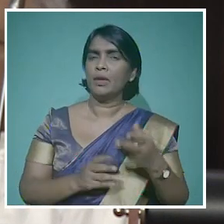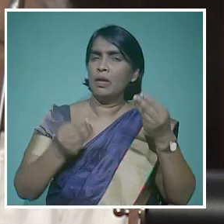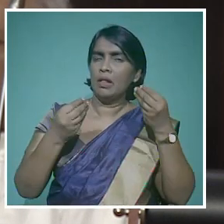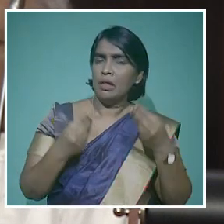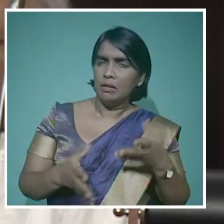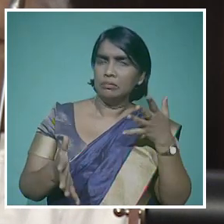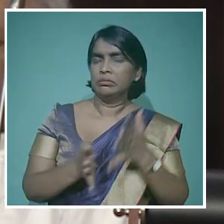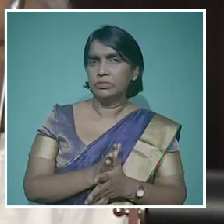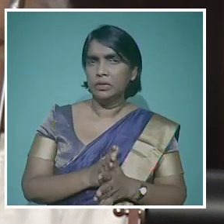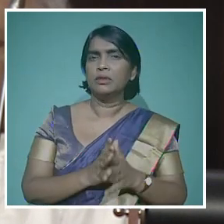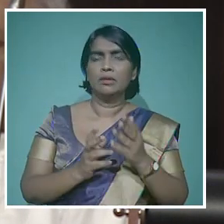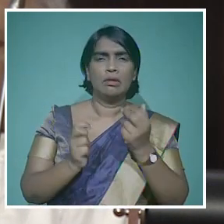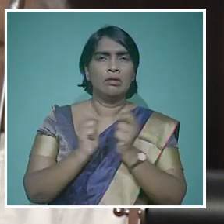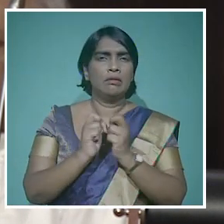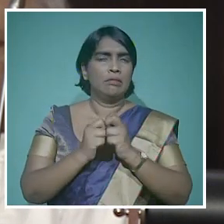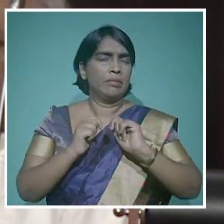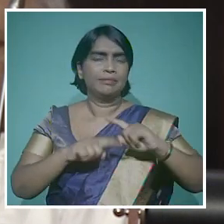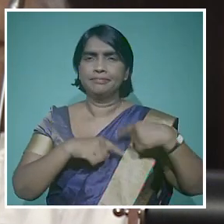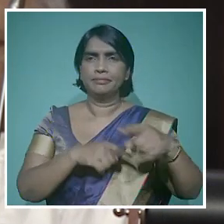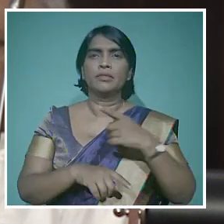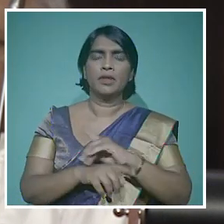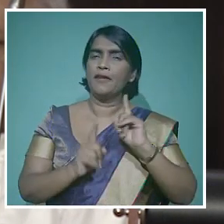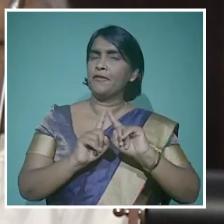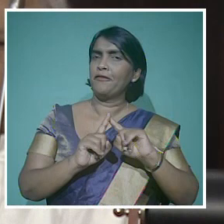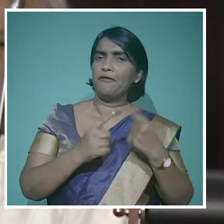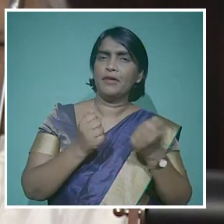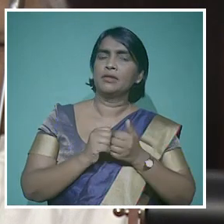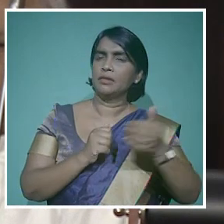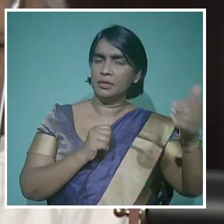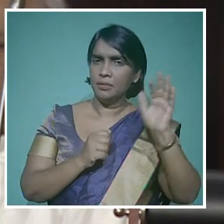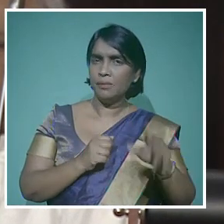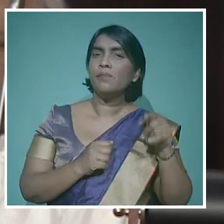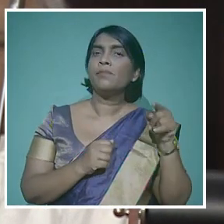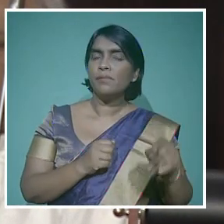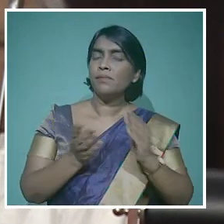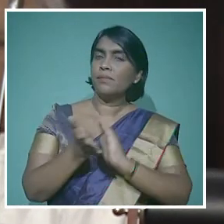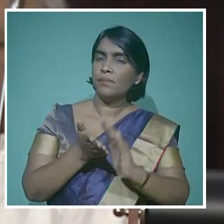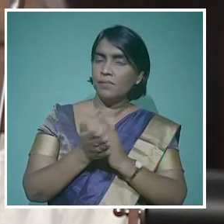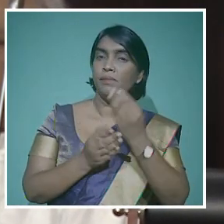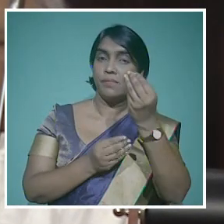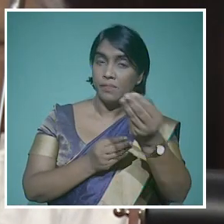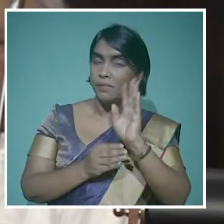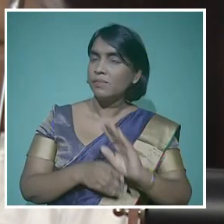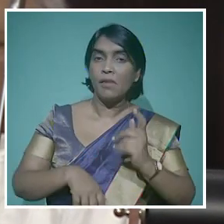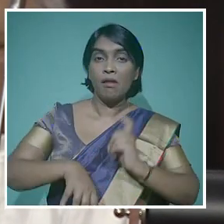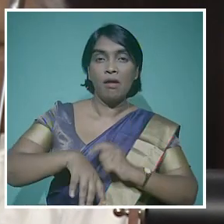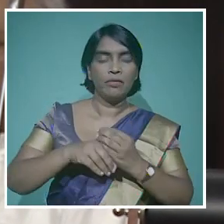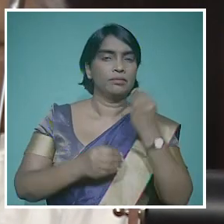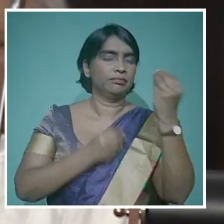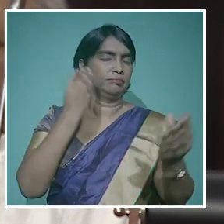පත් වී තිබුණු සංවෘත ආර්ථිකය වෙනුවට වෙනස් මාවතක් තෝරා ගත්තා. සහන ලබා දීම වෙනුවට අවස්ථා ලබා